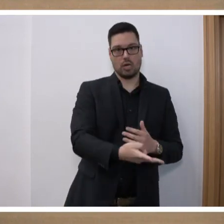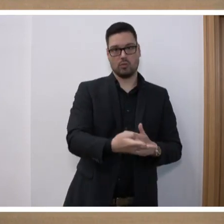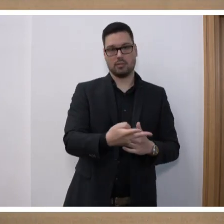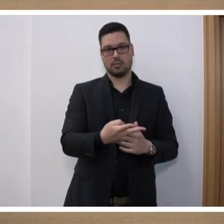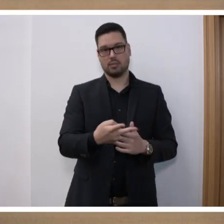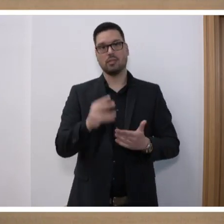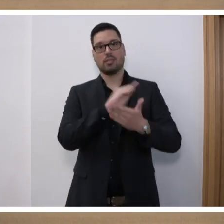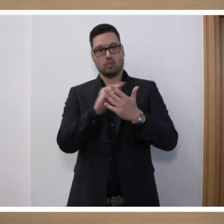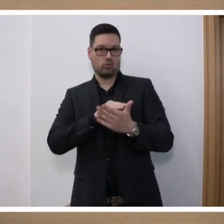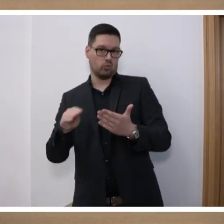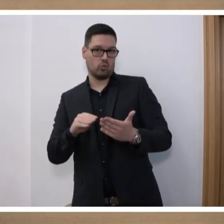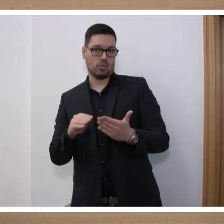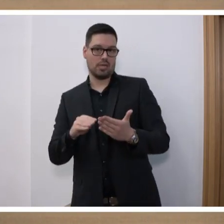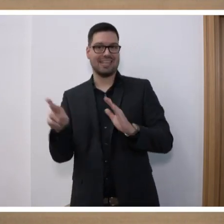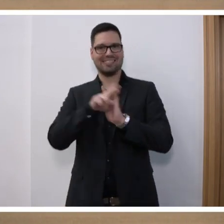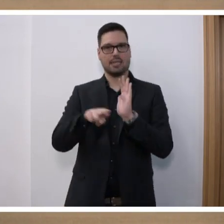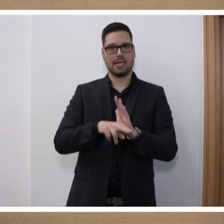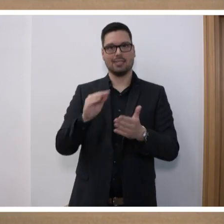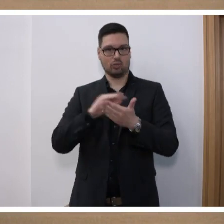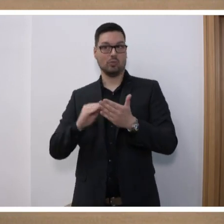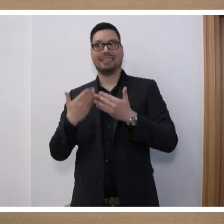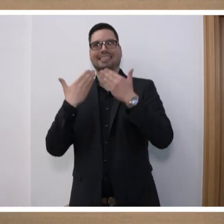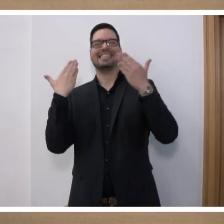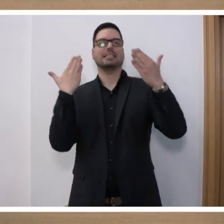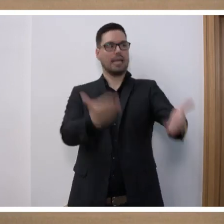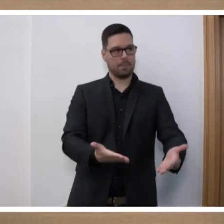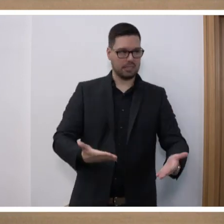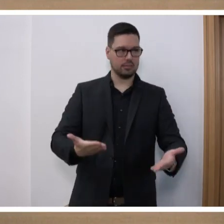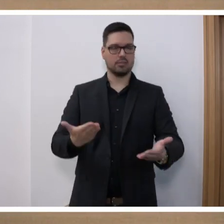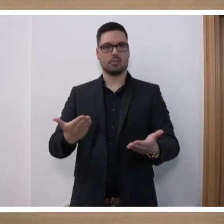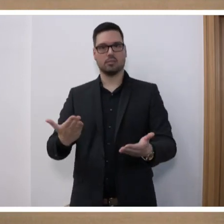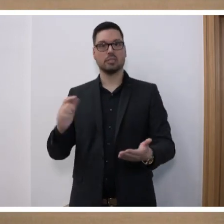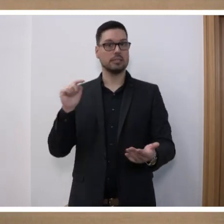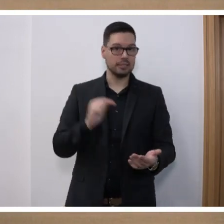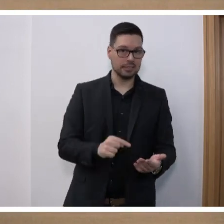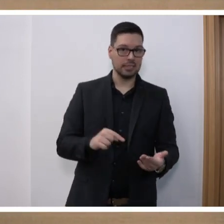den Schülerinnen und Schülern an Regelschulen die Möglichkeit geben und wir dann zu